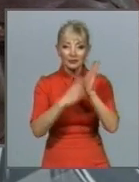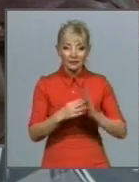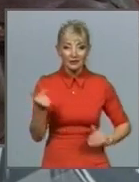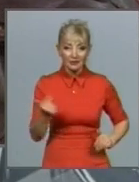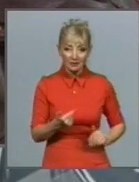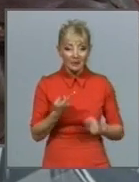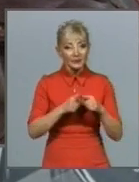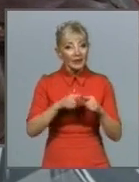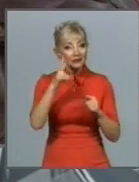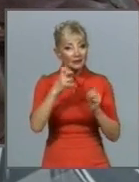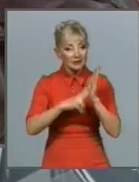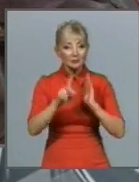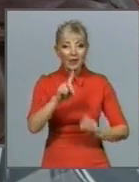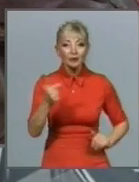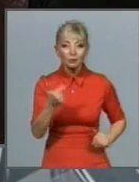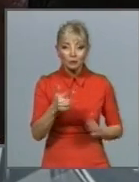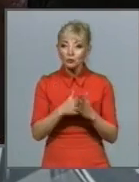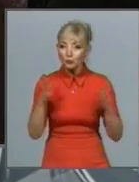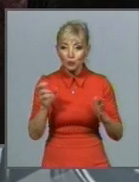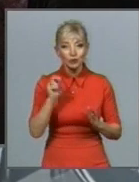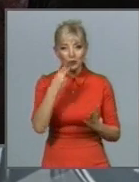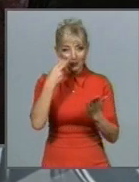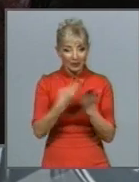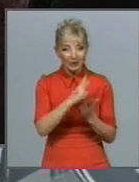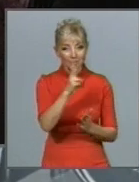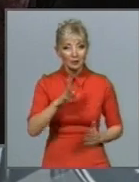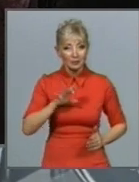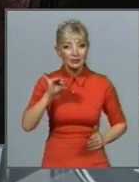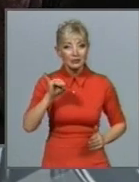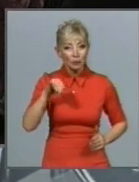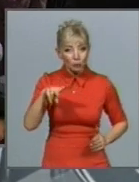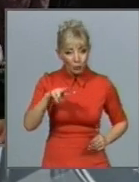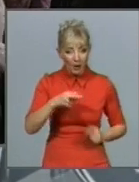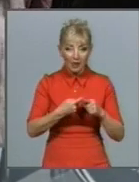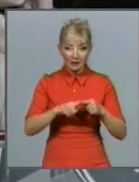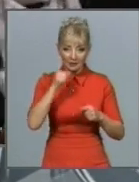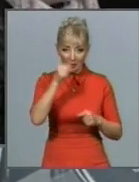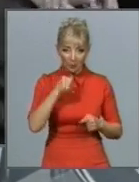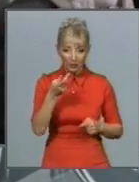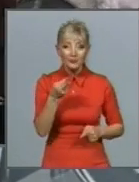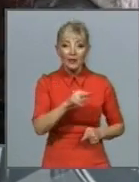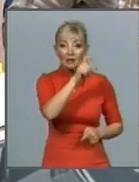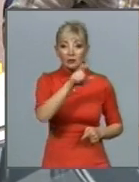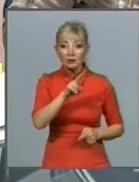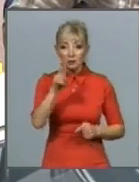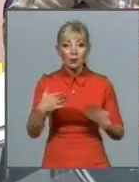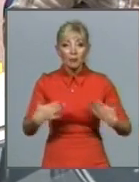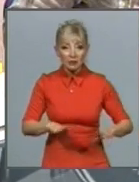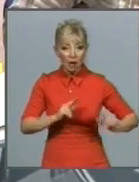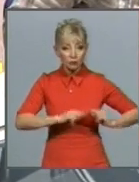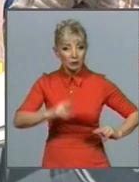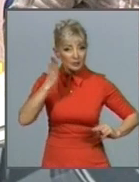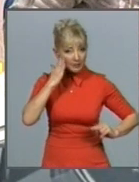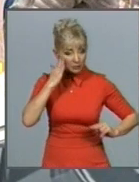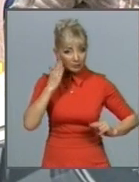гривень. Це на 71 гривню більше, ніж показник, що діє з липня цього року. Для осіб, які втратили працездатність, прожитковий мінімум